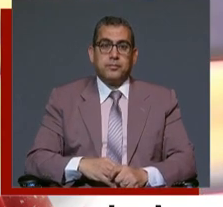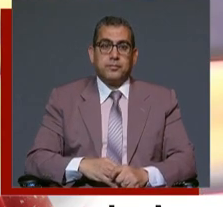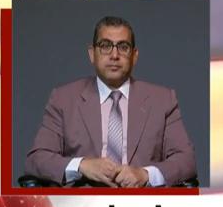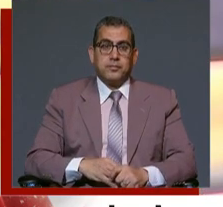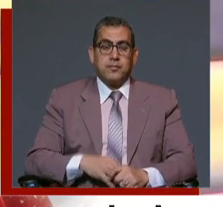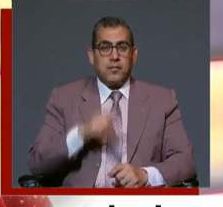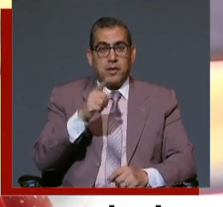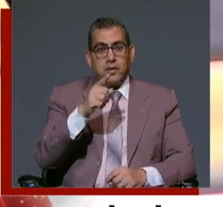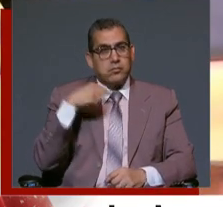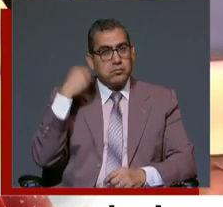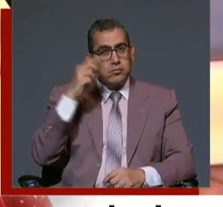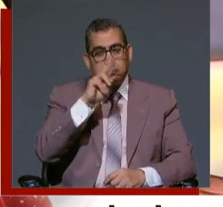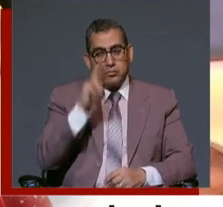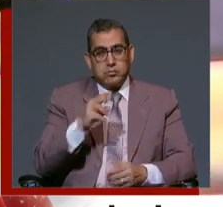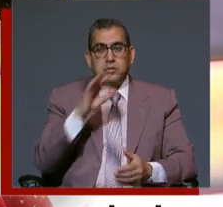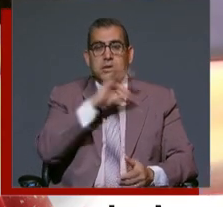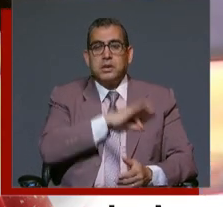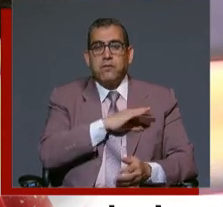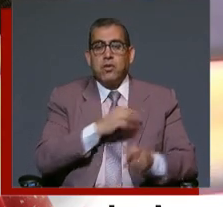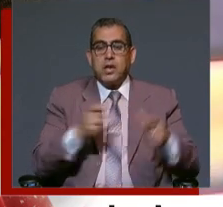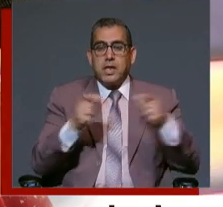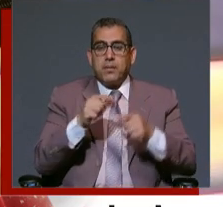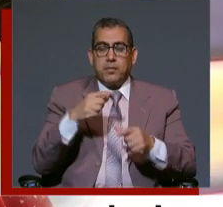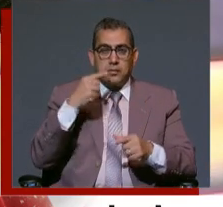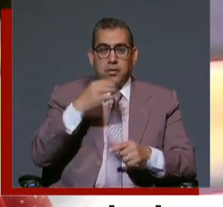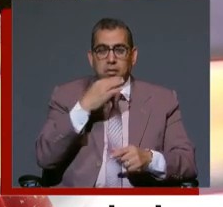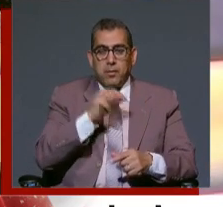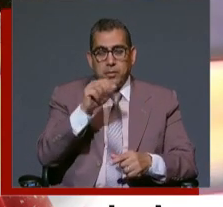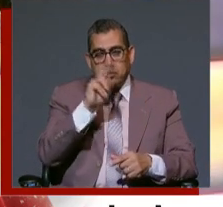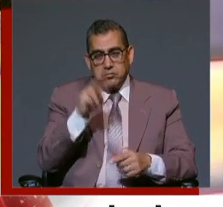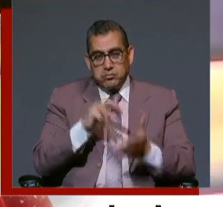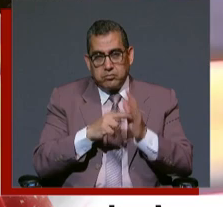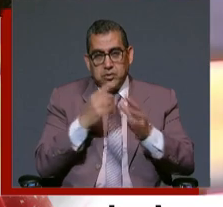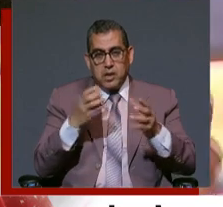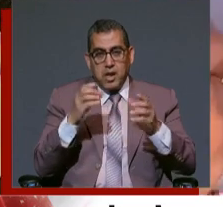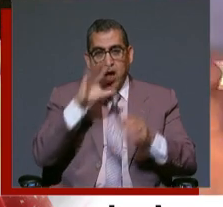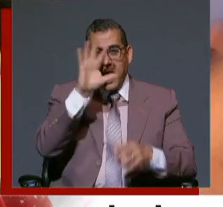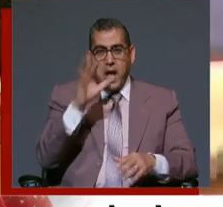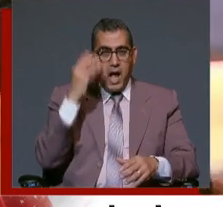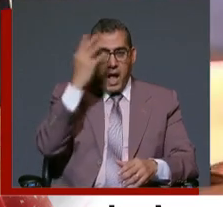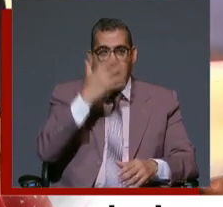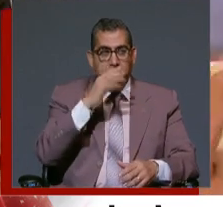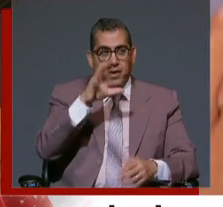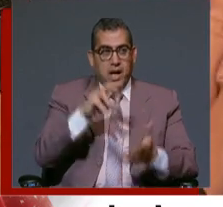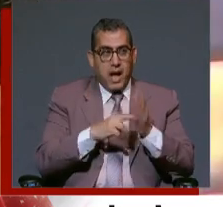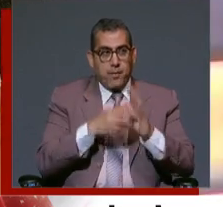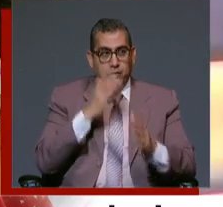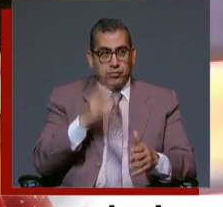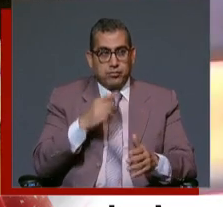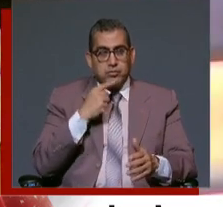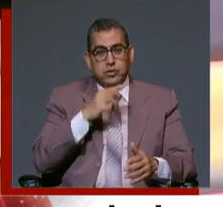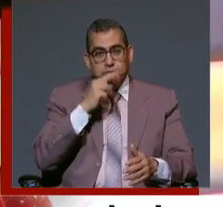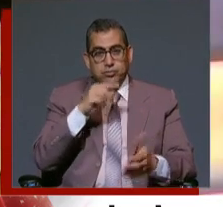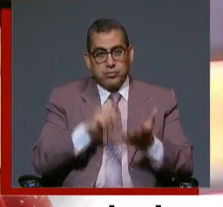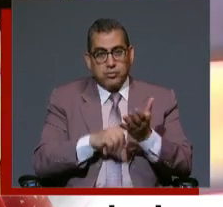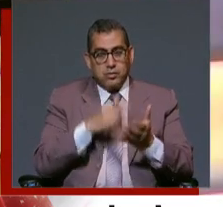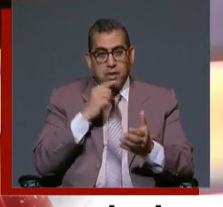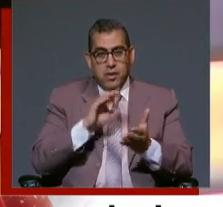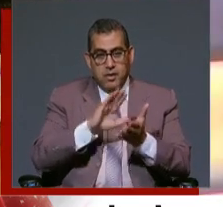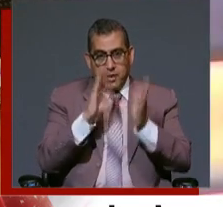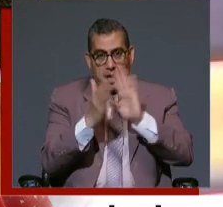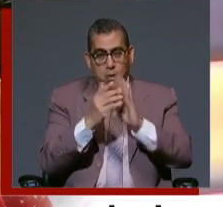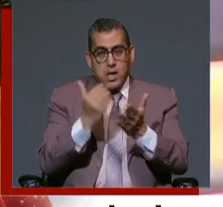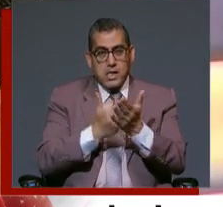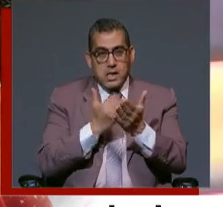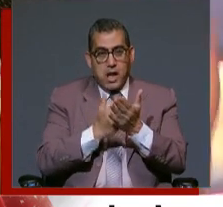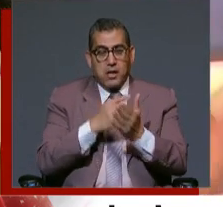تتوقع إيه من مكتسبات لصالح القارة الإفريقية، لصالح خلينا نتكلم التحول إلى الاقتصاد